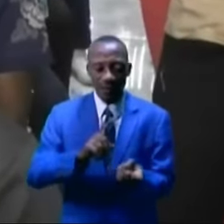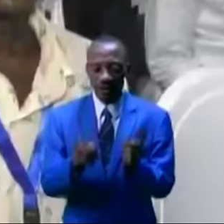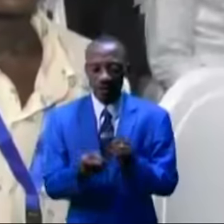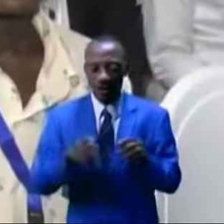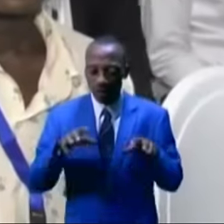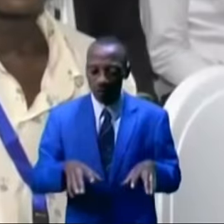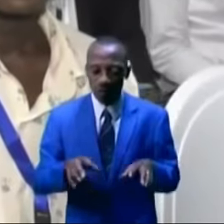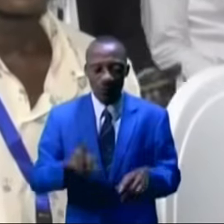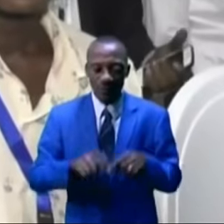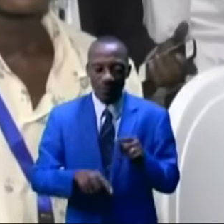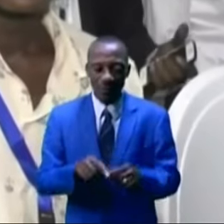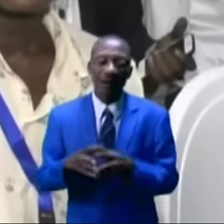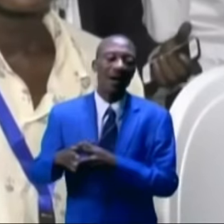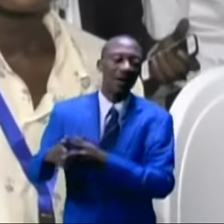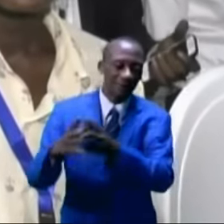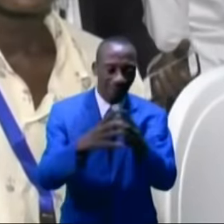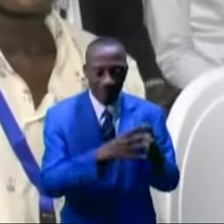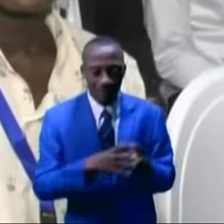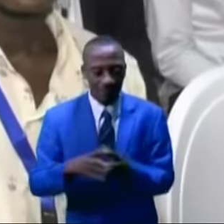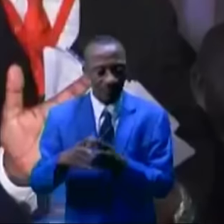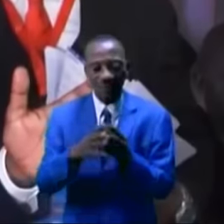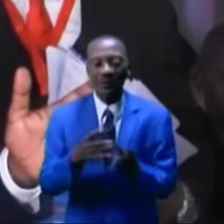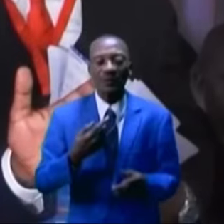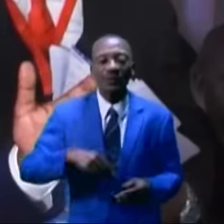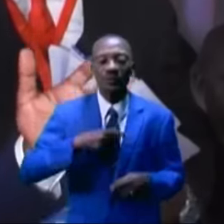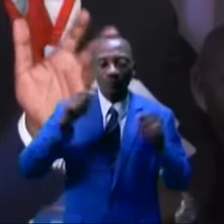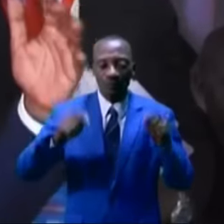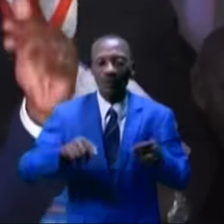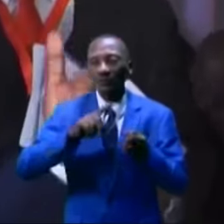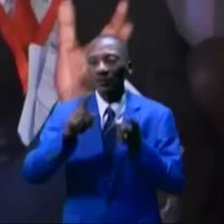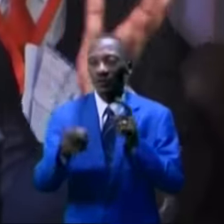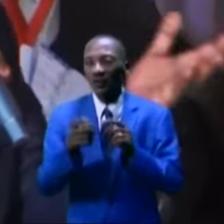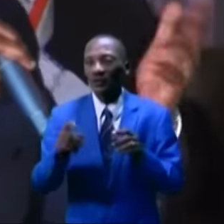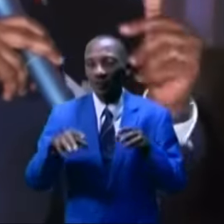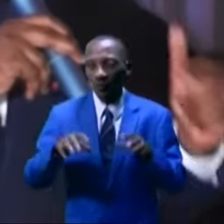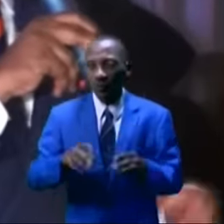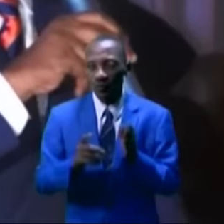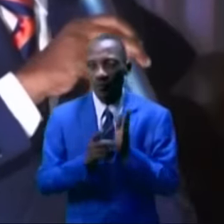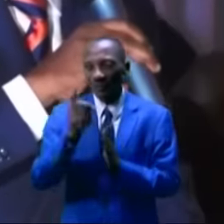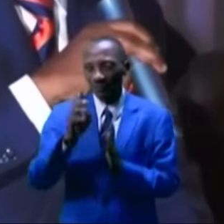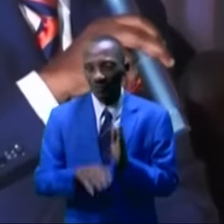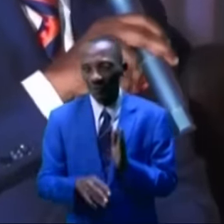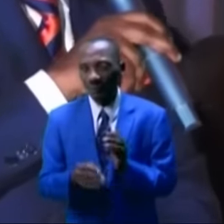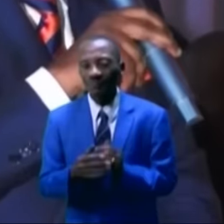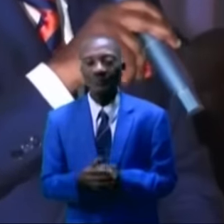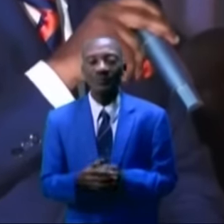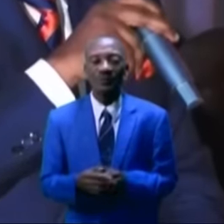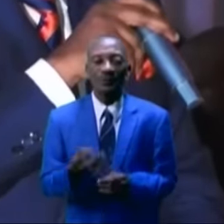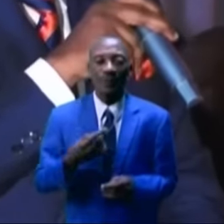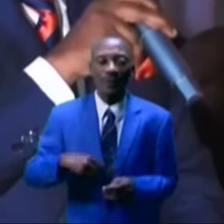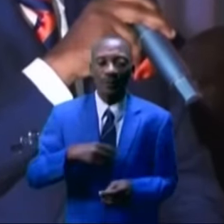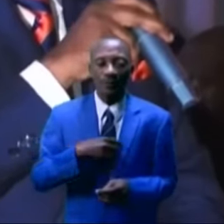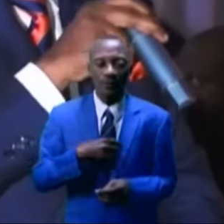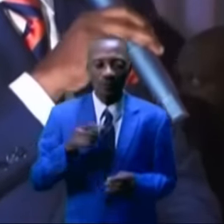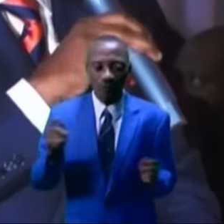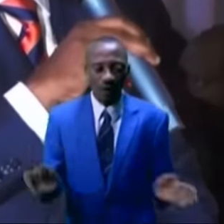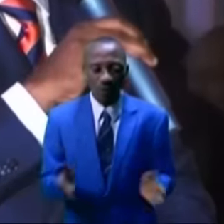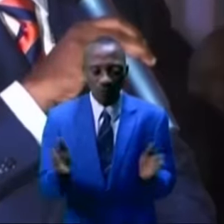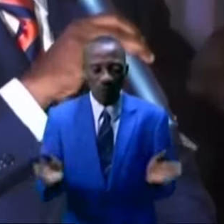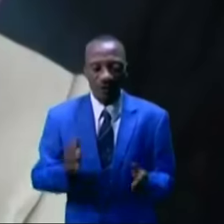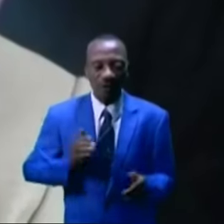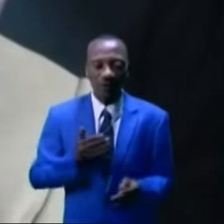la vision, il fait les choix des personnes et nous réveillons la population qui se développe